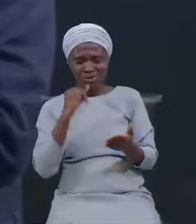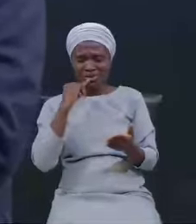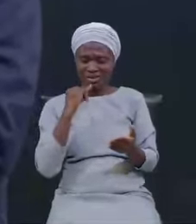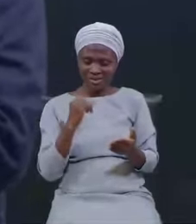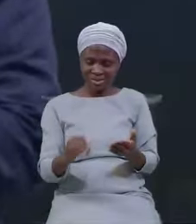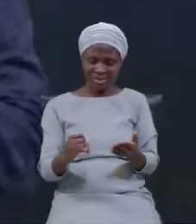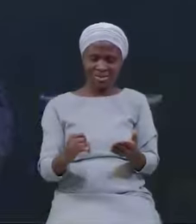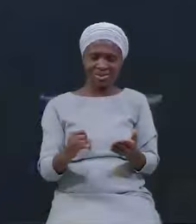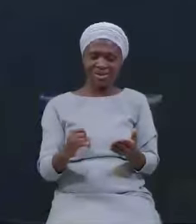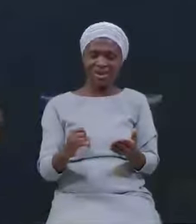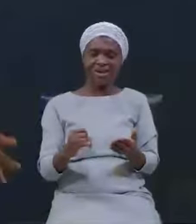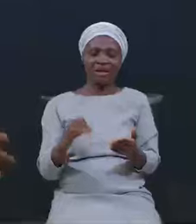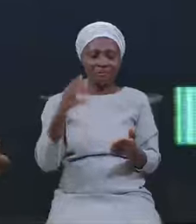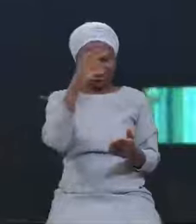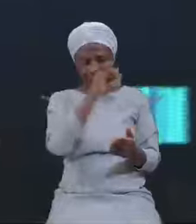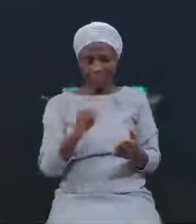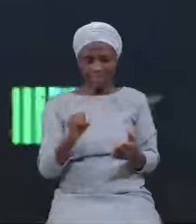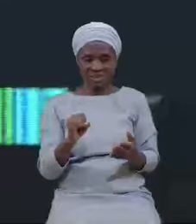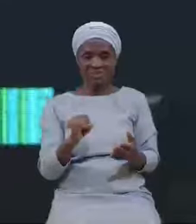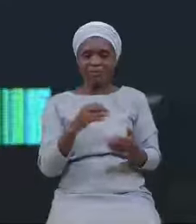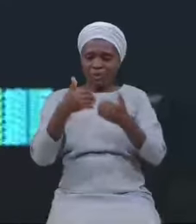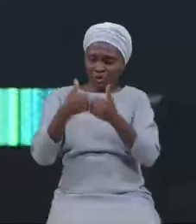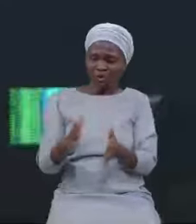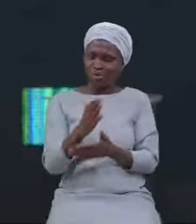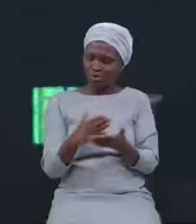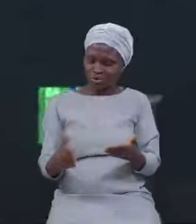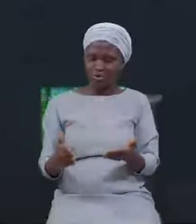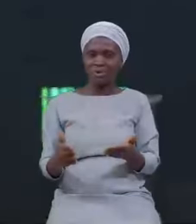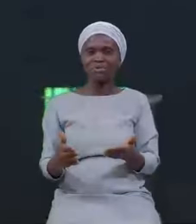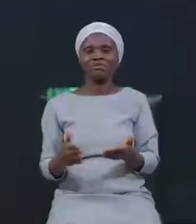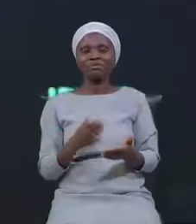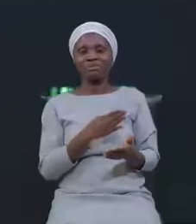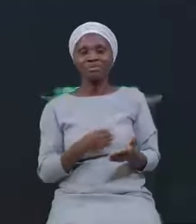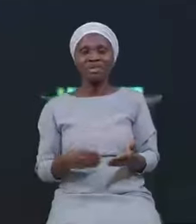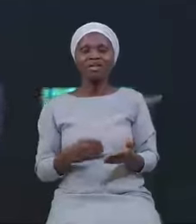L'excitation, l'enthousiasme pour faire ce qu'il nous faut faire.